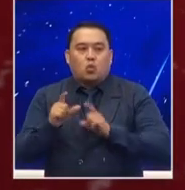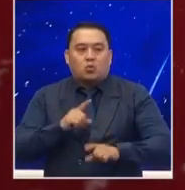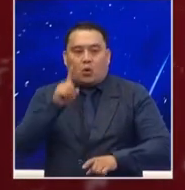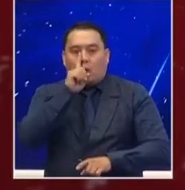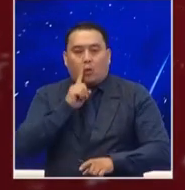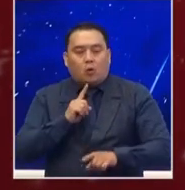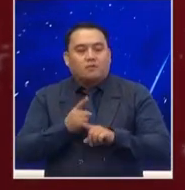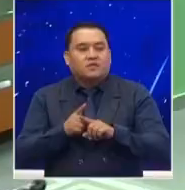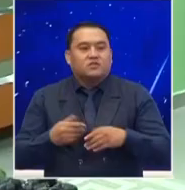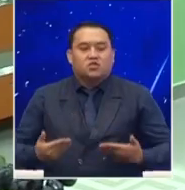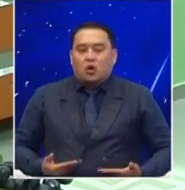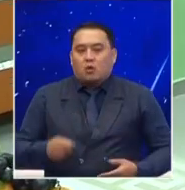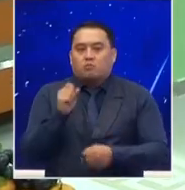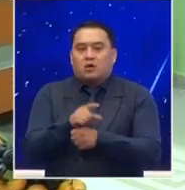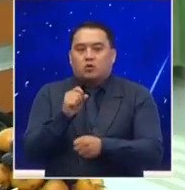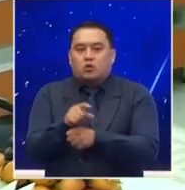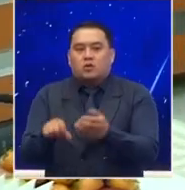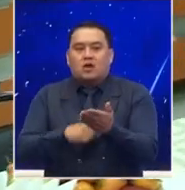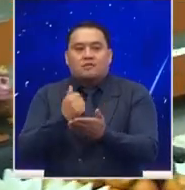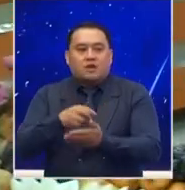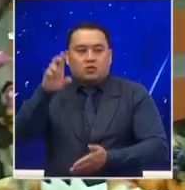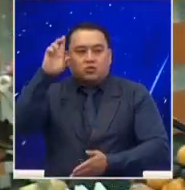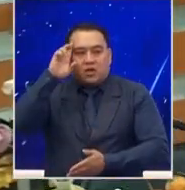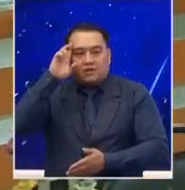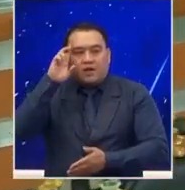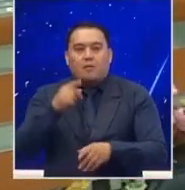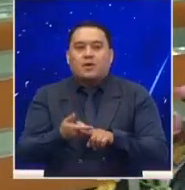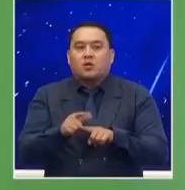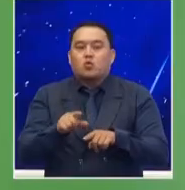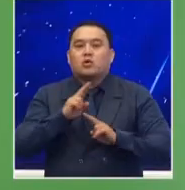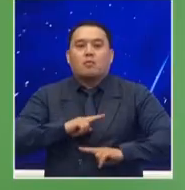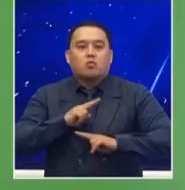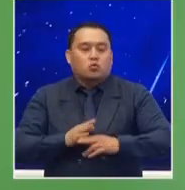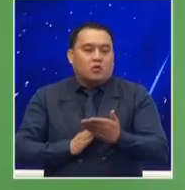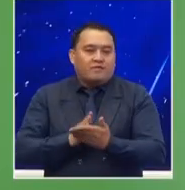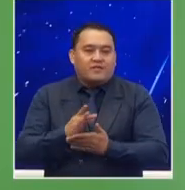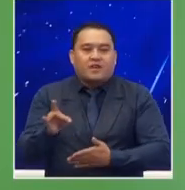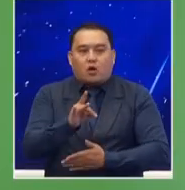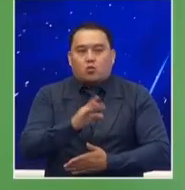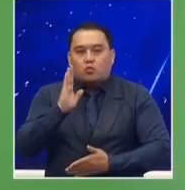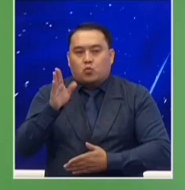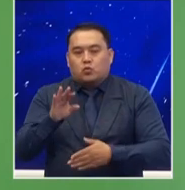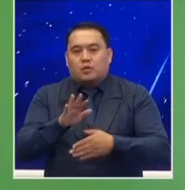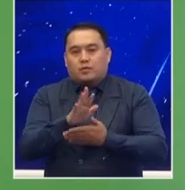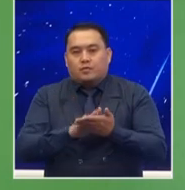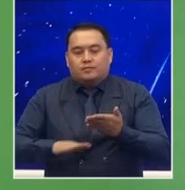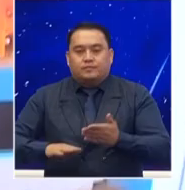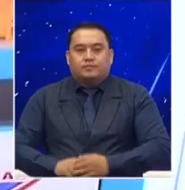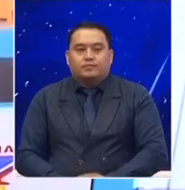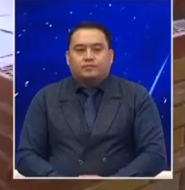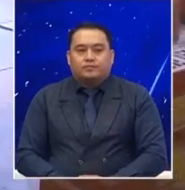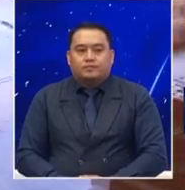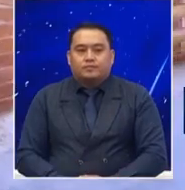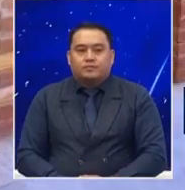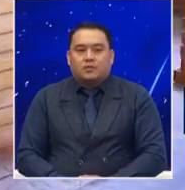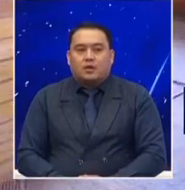комфортным жильем является поручением Елбасы и президента страны. Потому работа в этом направлении в регионе будет вестись бесперебойно. Они